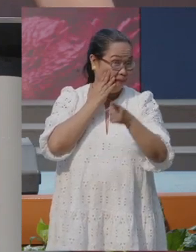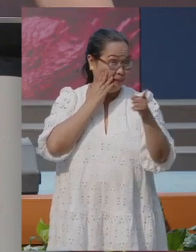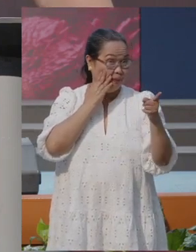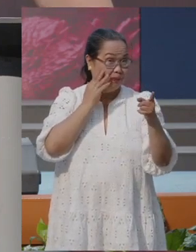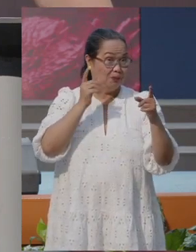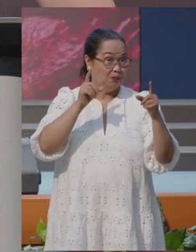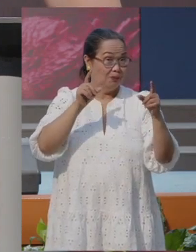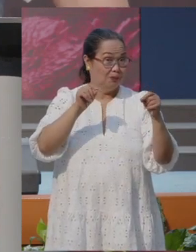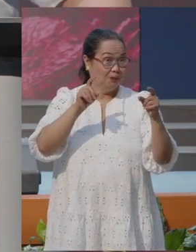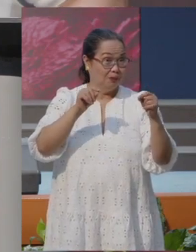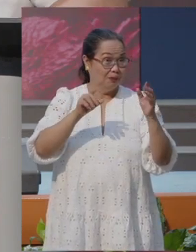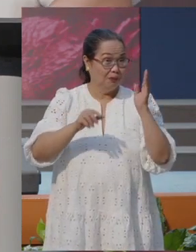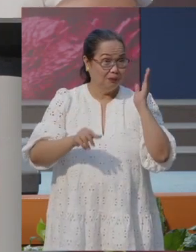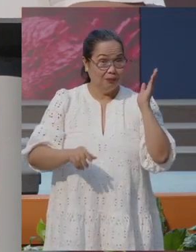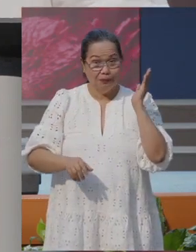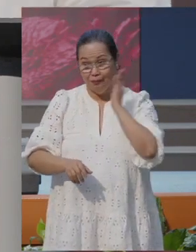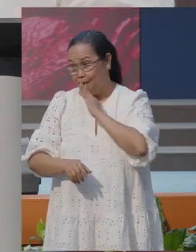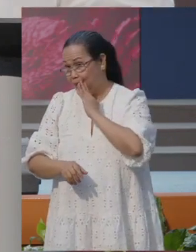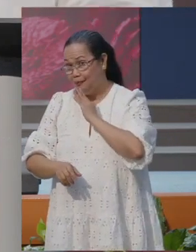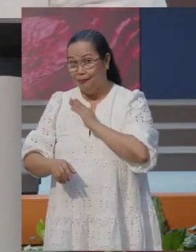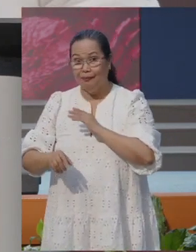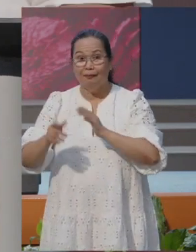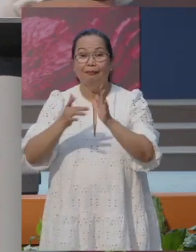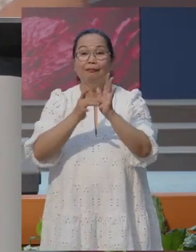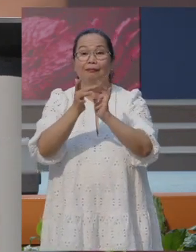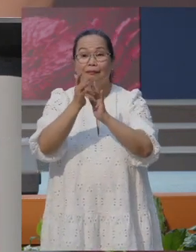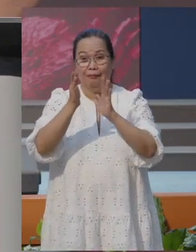Ginawa po ito kay Jesus ng kanyang mga kaaway.